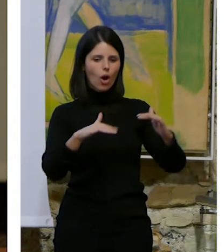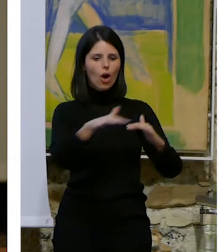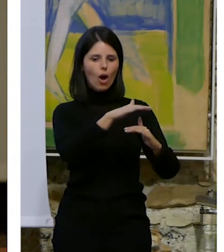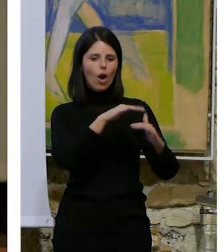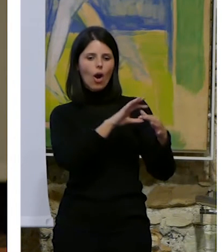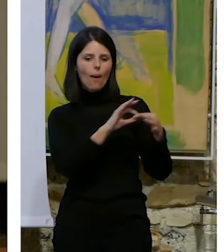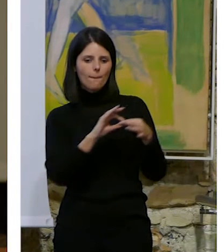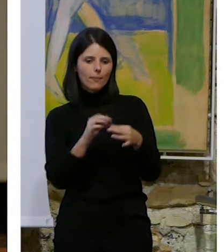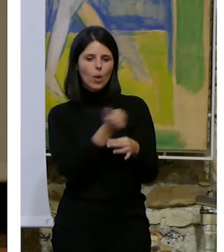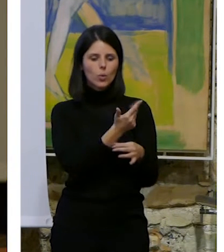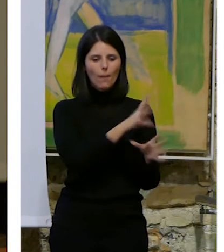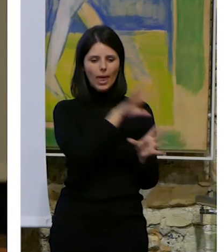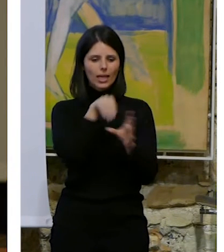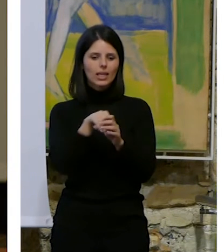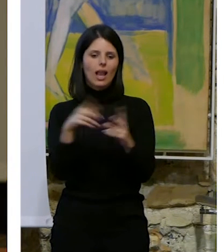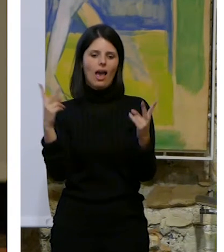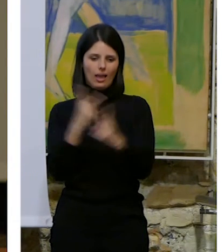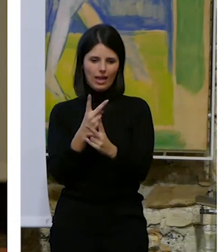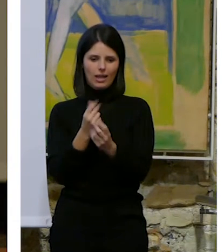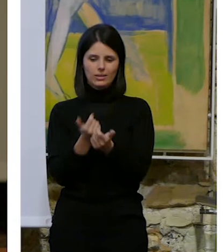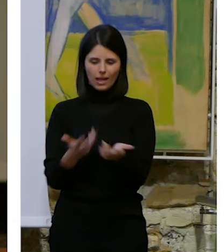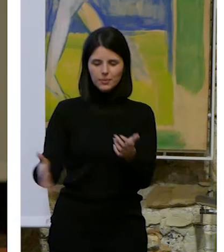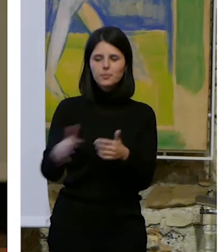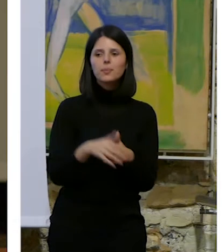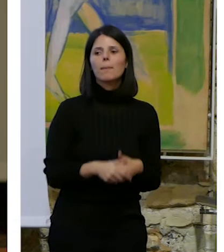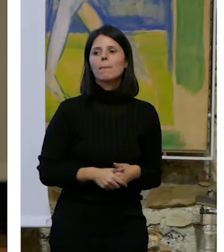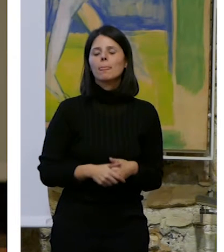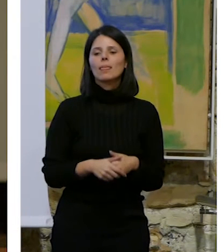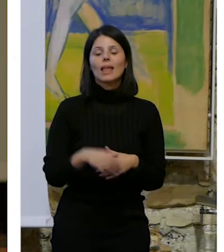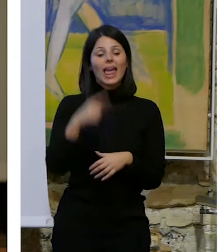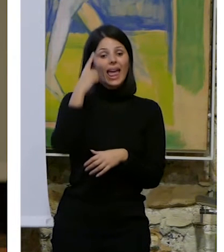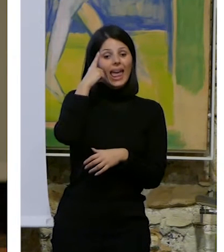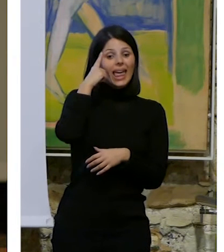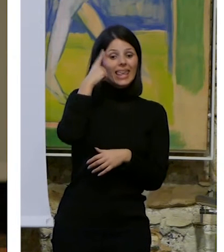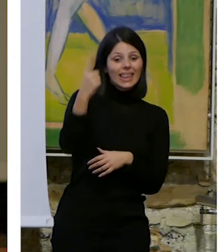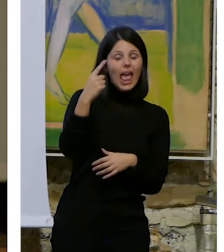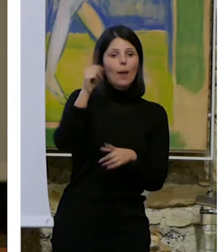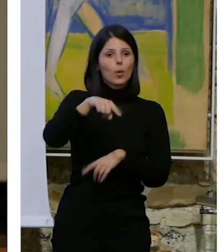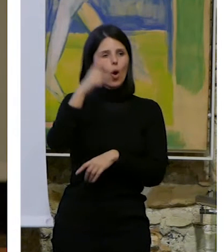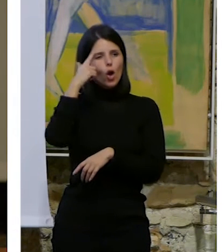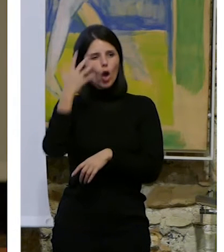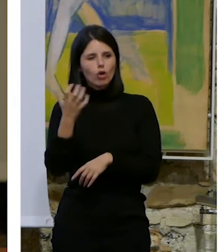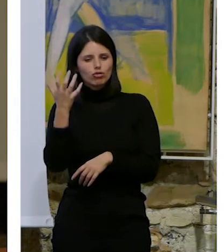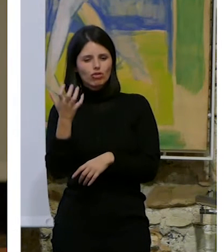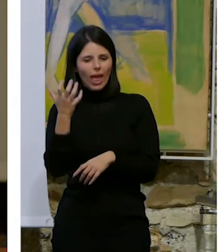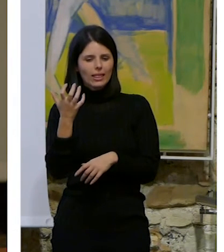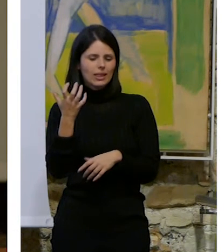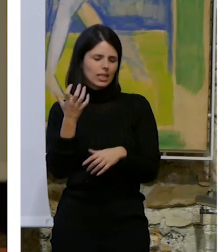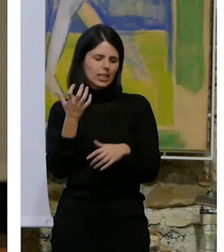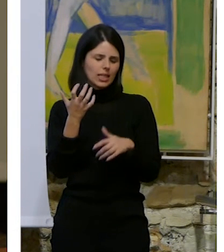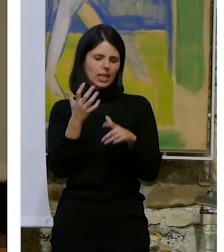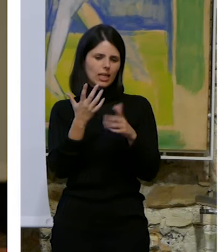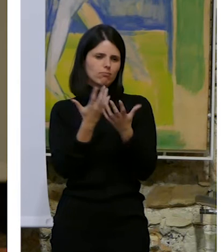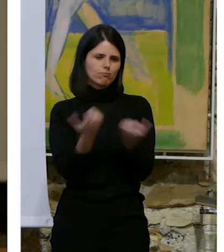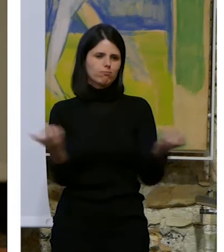concreta. Questo rapporto fra realtà e idea, fra concetto dell'en e realtà